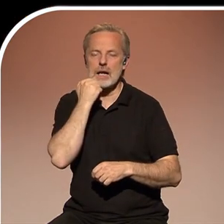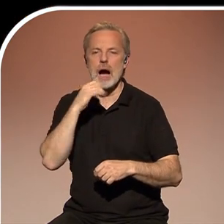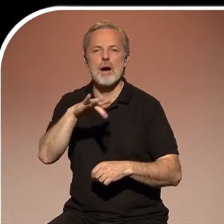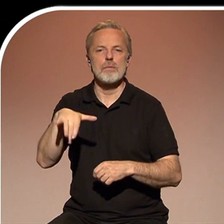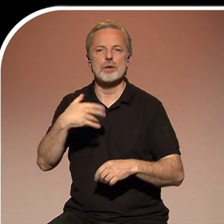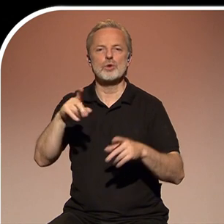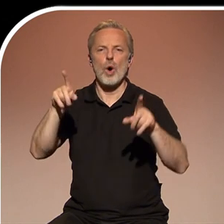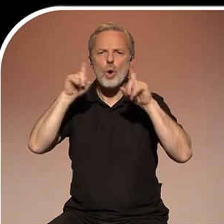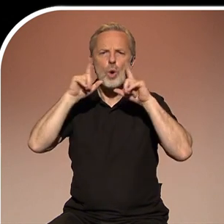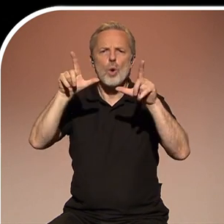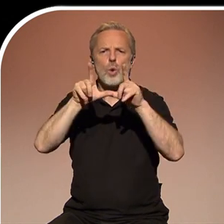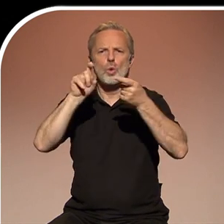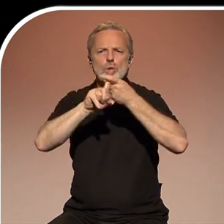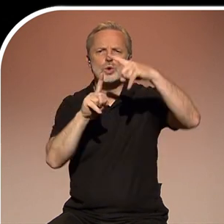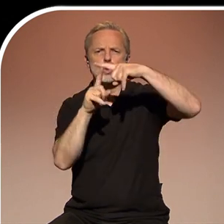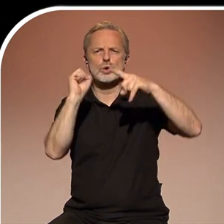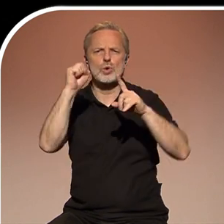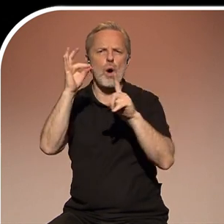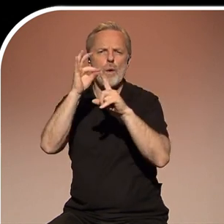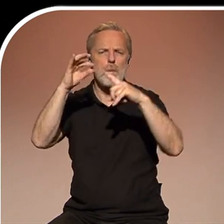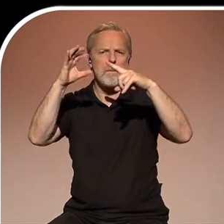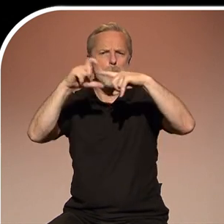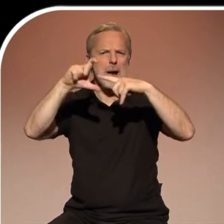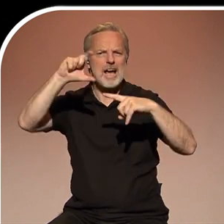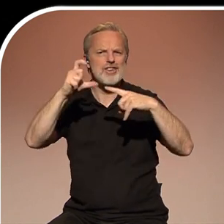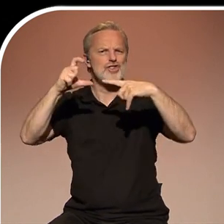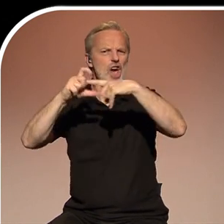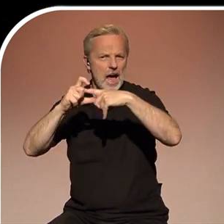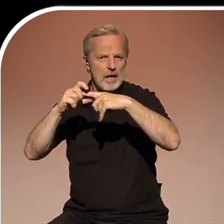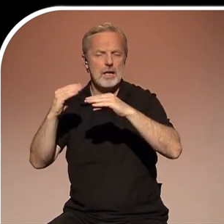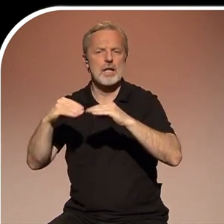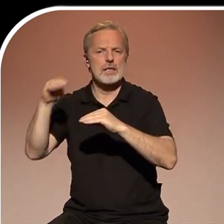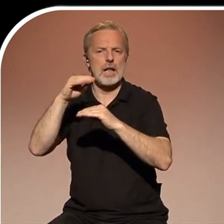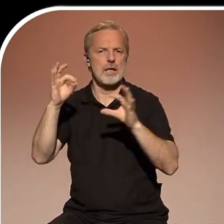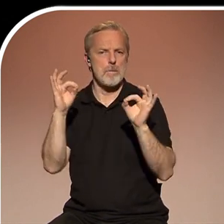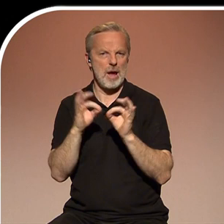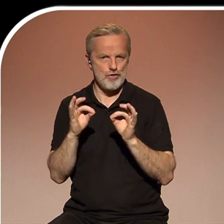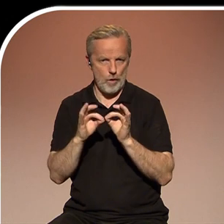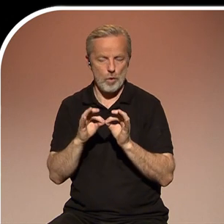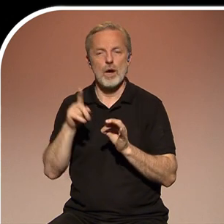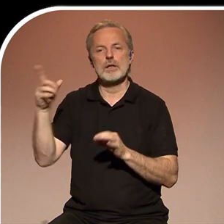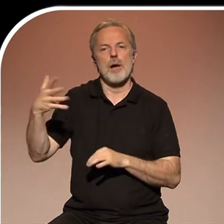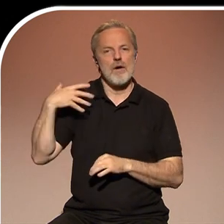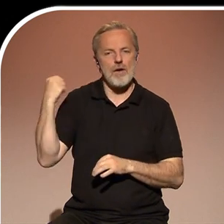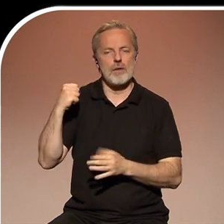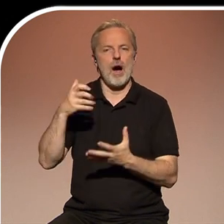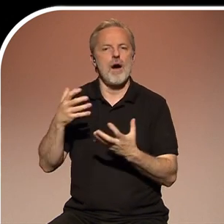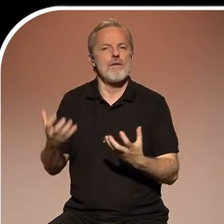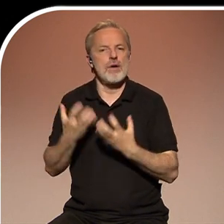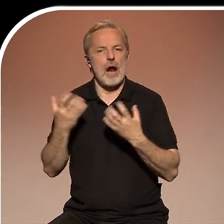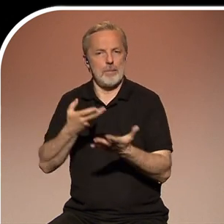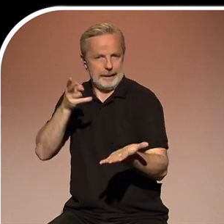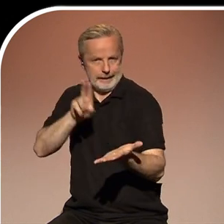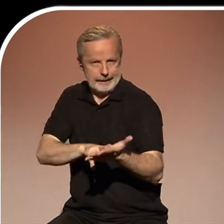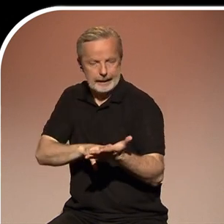to část, abych to nespletla, část Poruba. A ta farma se specializuje na výrobu sýrů, jogurtu,